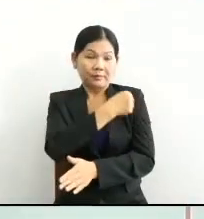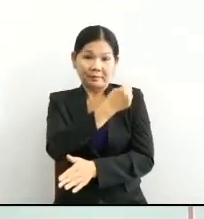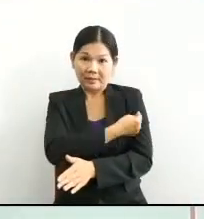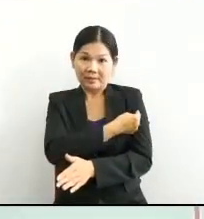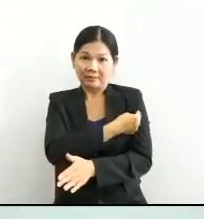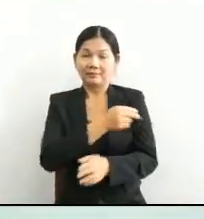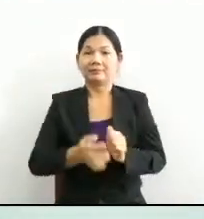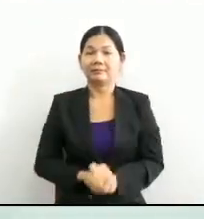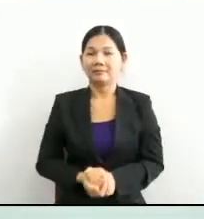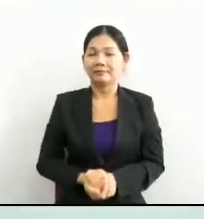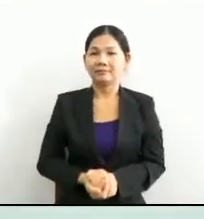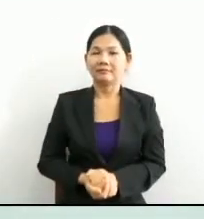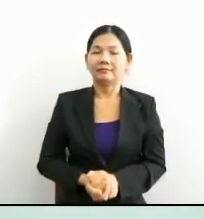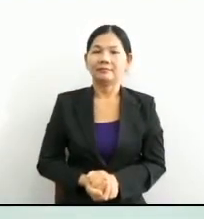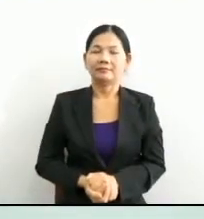khởi ngay tiết con ạ